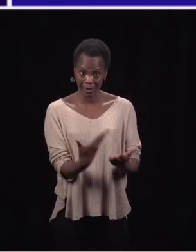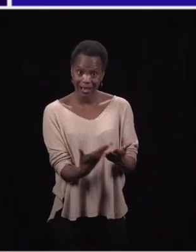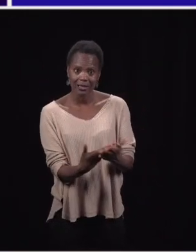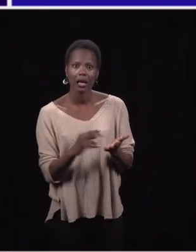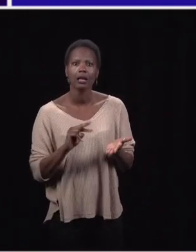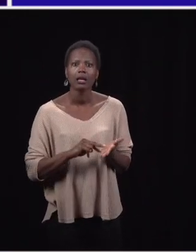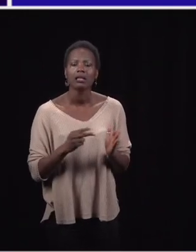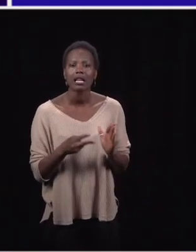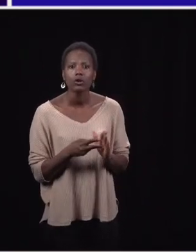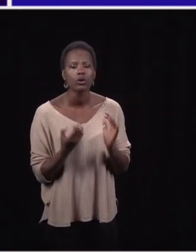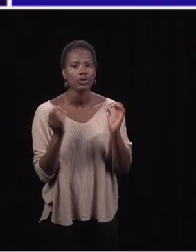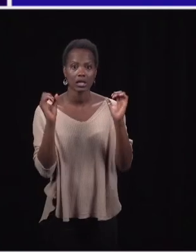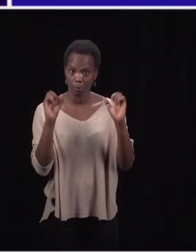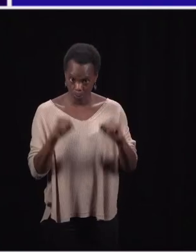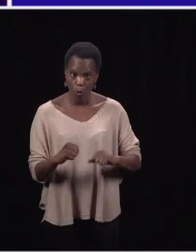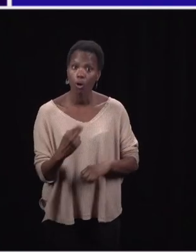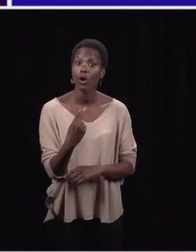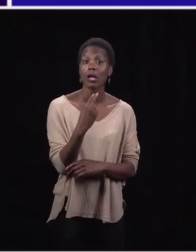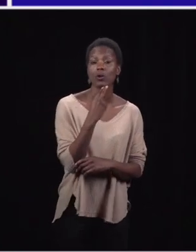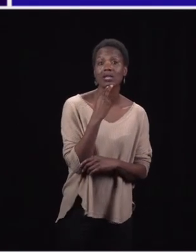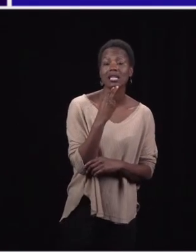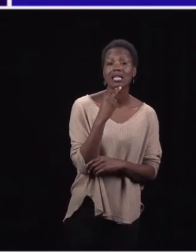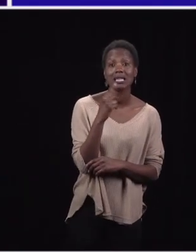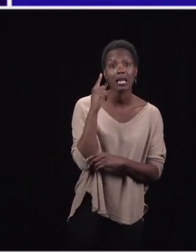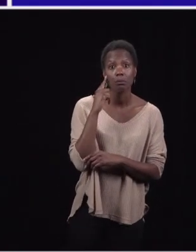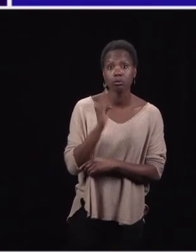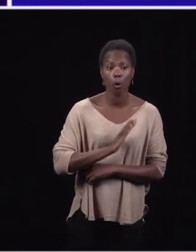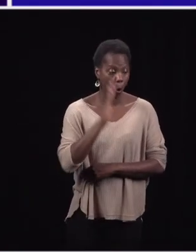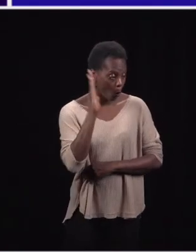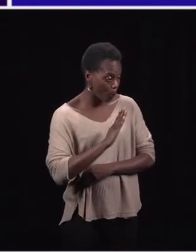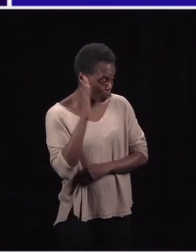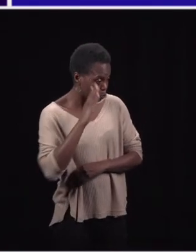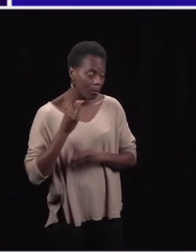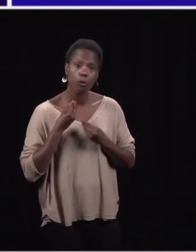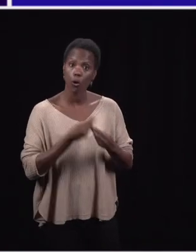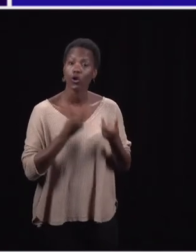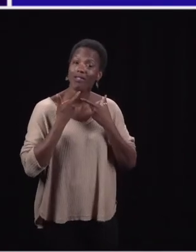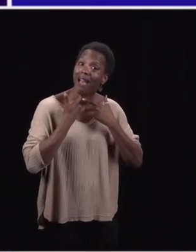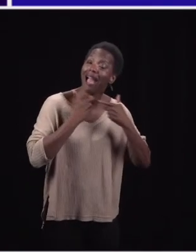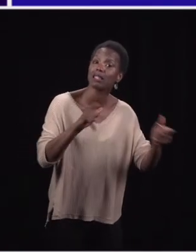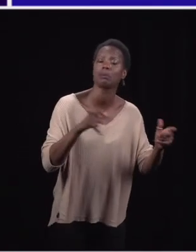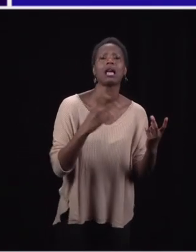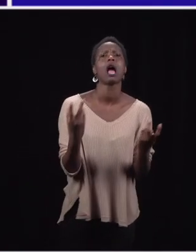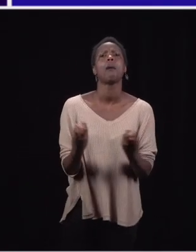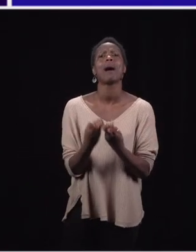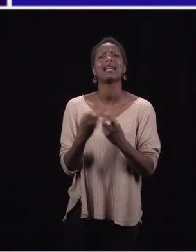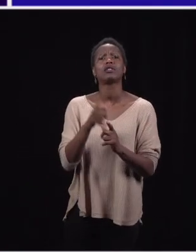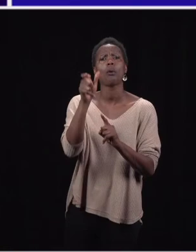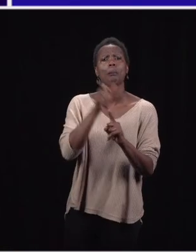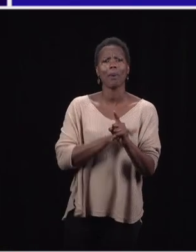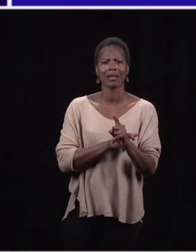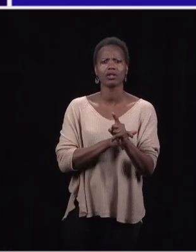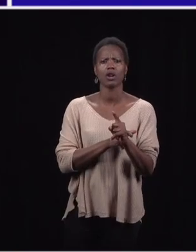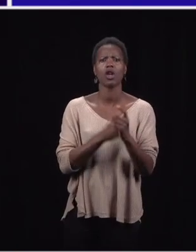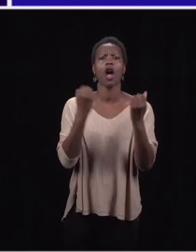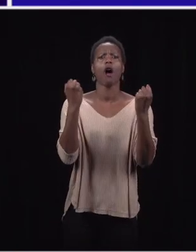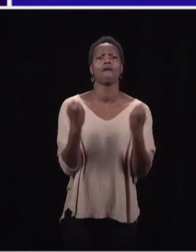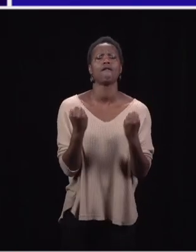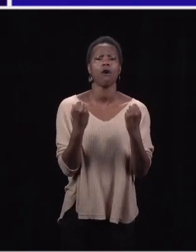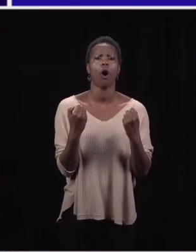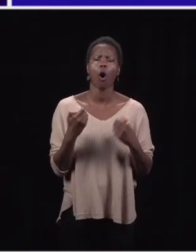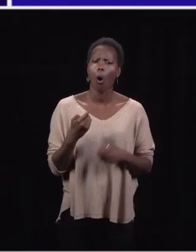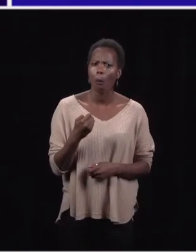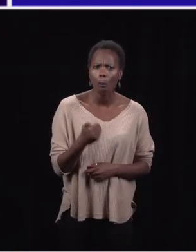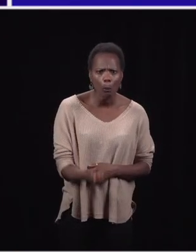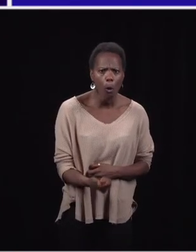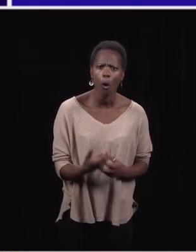une technologie qui peut être utilisée pour des besoins d'accessibilité on pense aux personnes qui ont peu de force qui ne peuvent pas taper